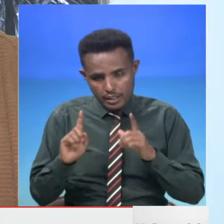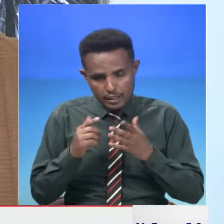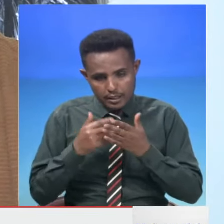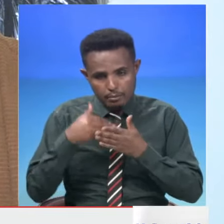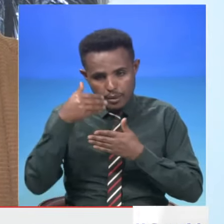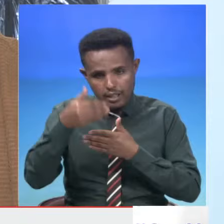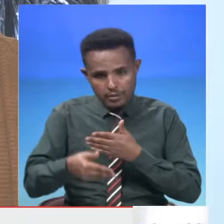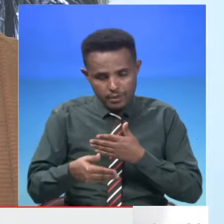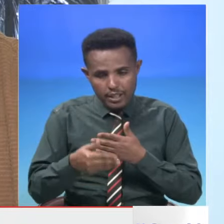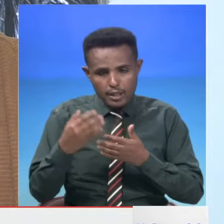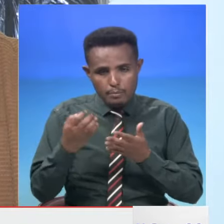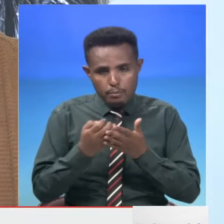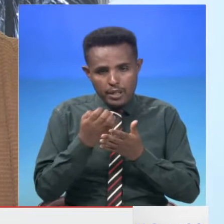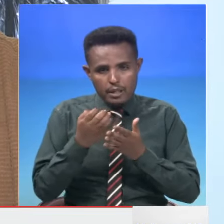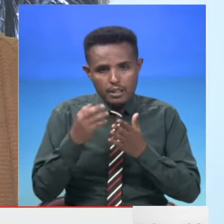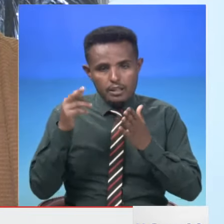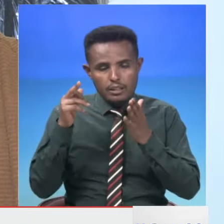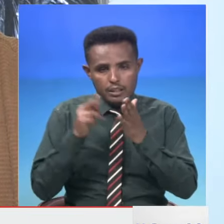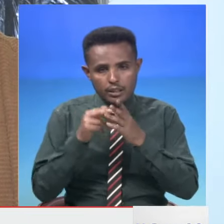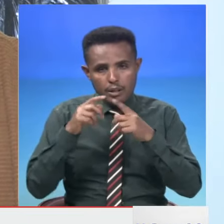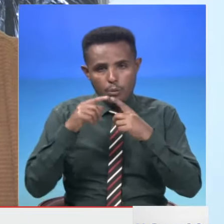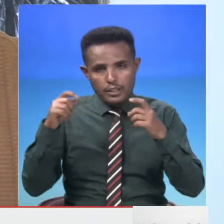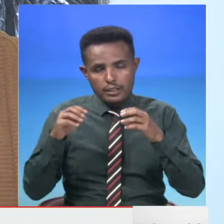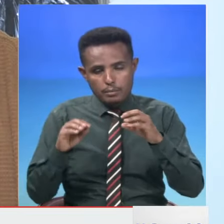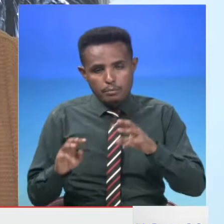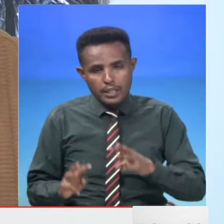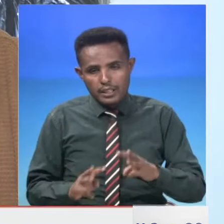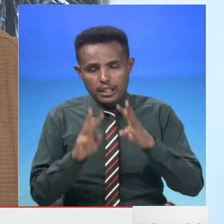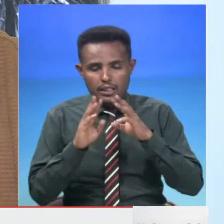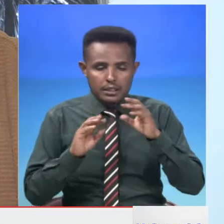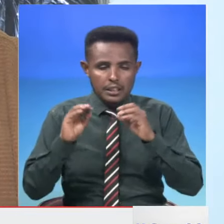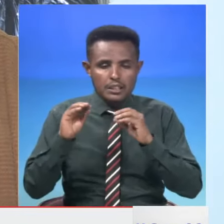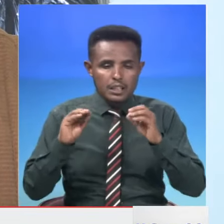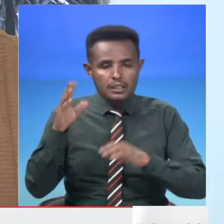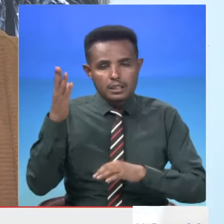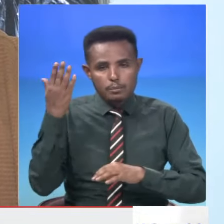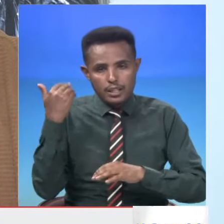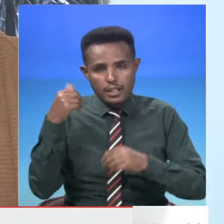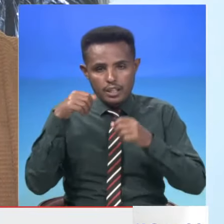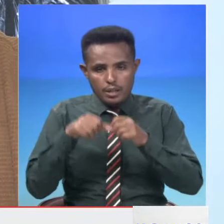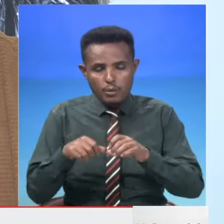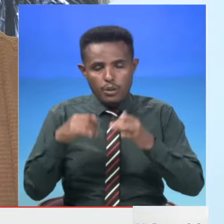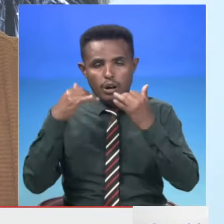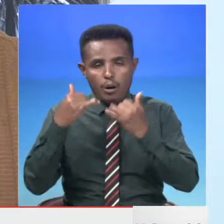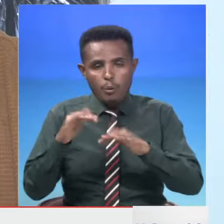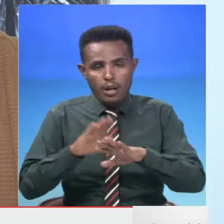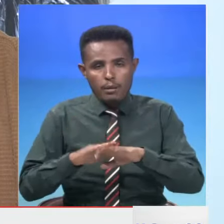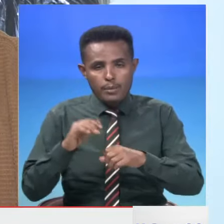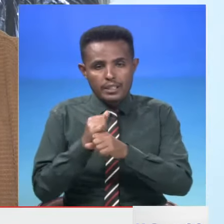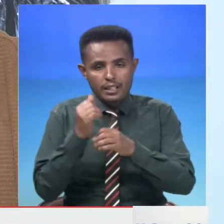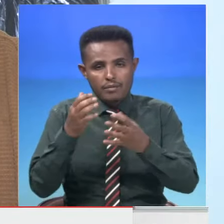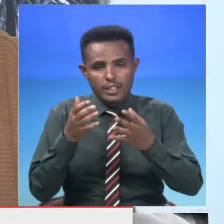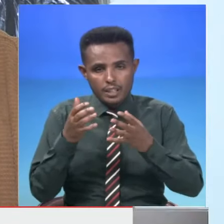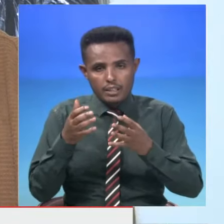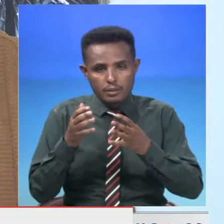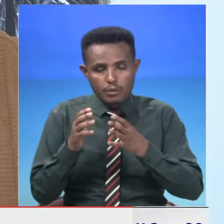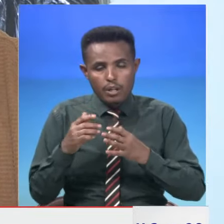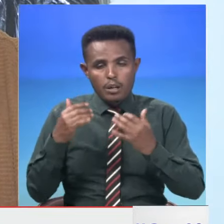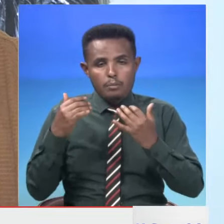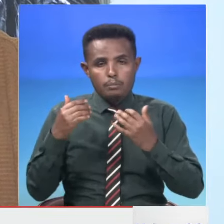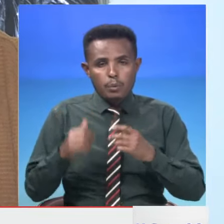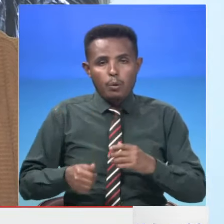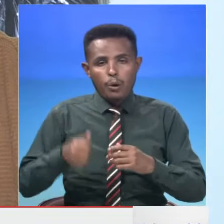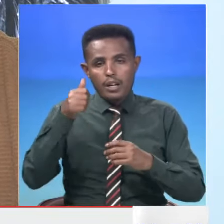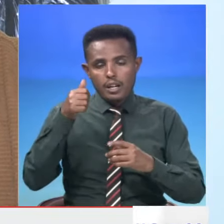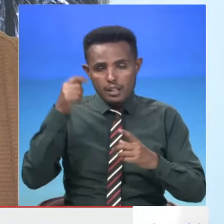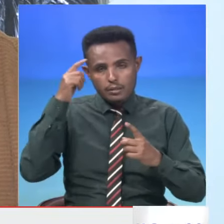በህግ ወጥ መንገድ ዝምብሎ ሲንቀሳቀስ ነበር የቆየው እና አሁን ላይ እኛ መስራት ያሰብነው በዋናነት የ